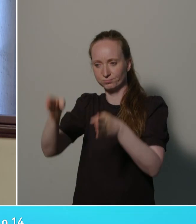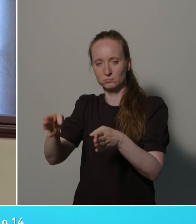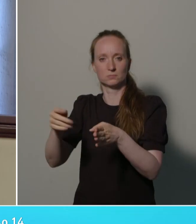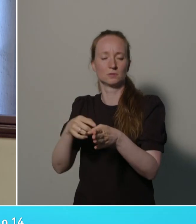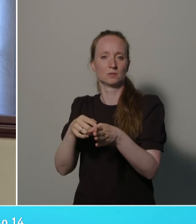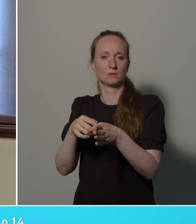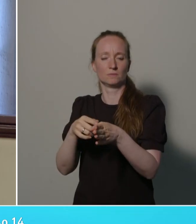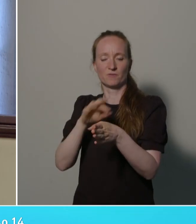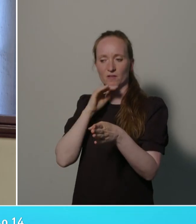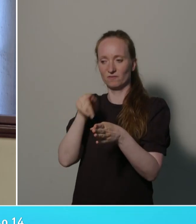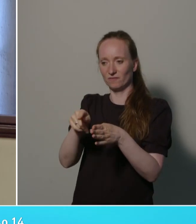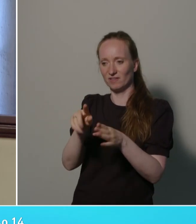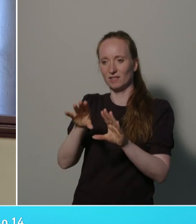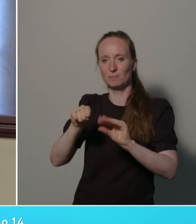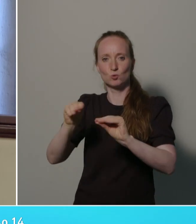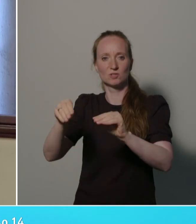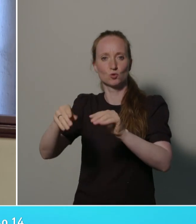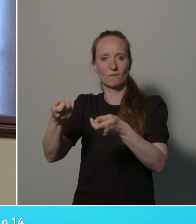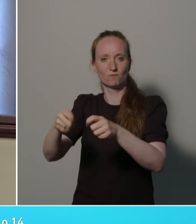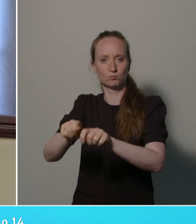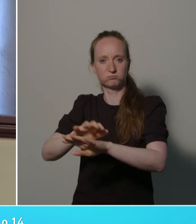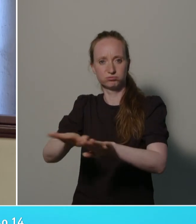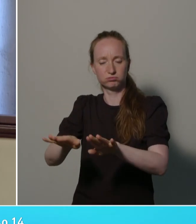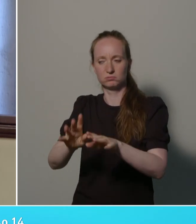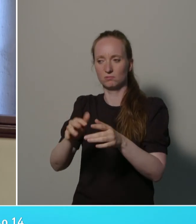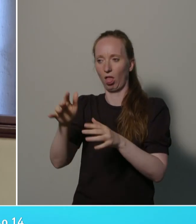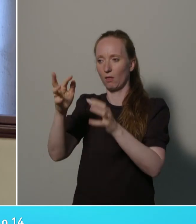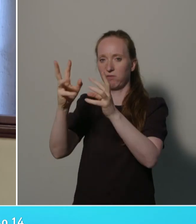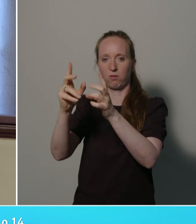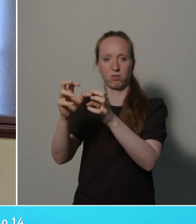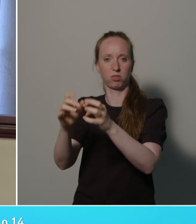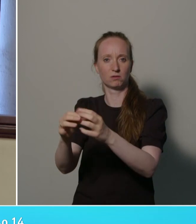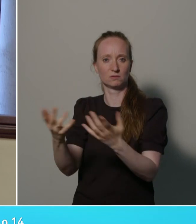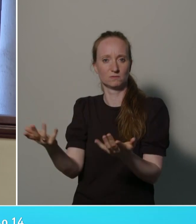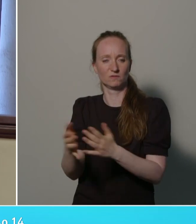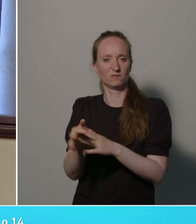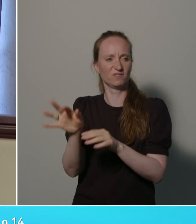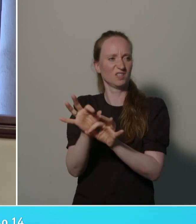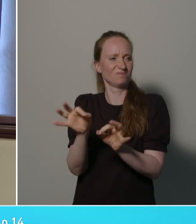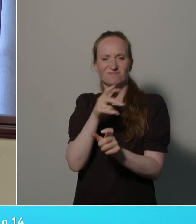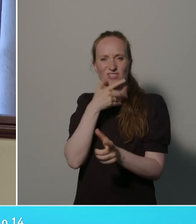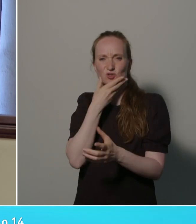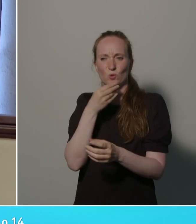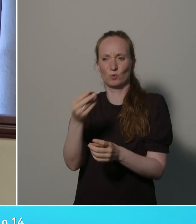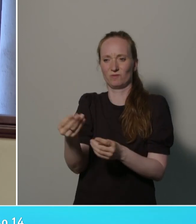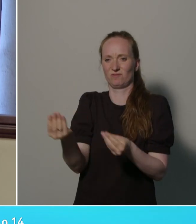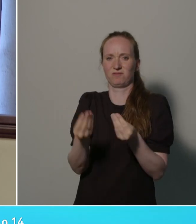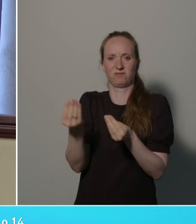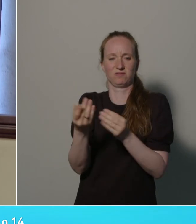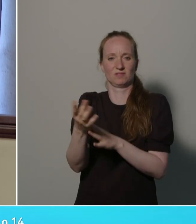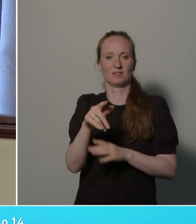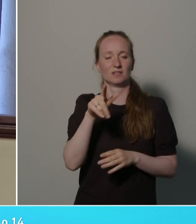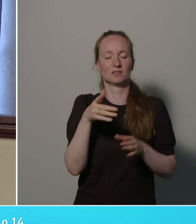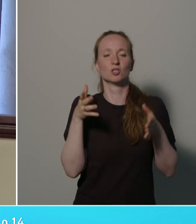Fragen, man es nicht mehr nutzen konnte und es einfach ein Schandfleck im Westteil